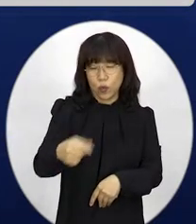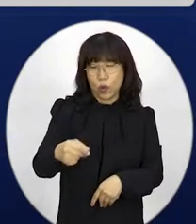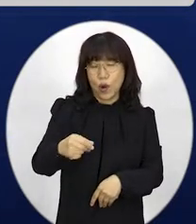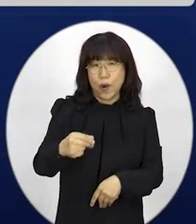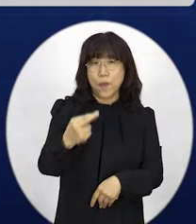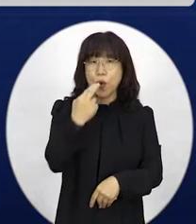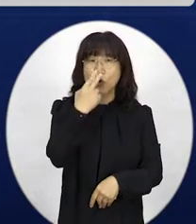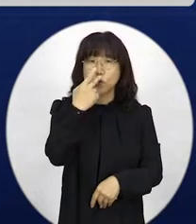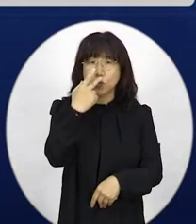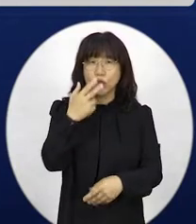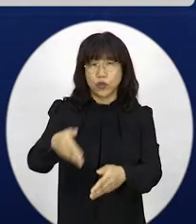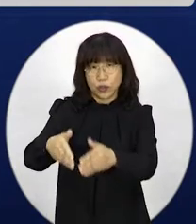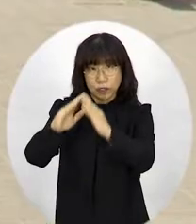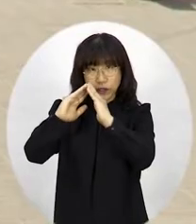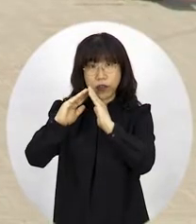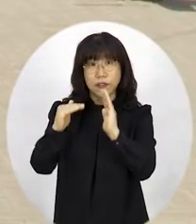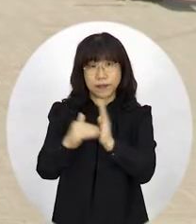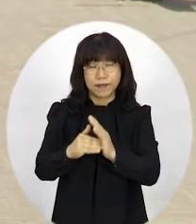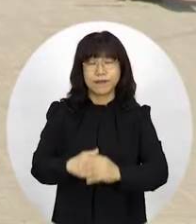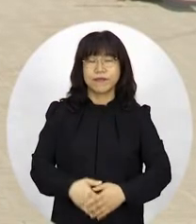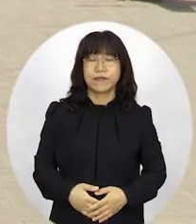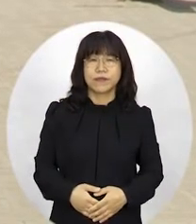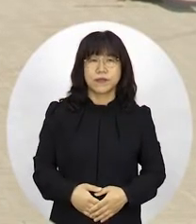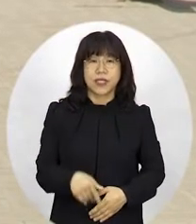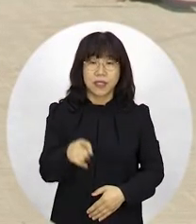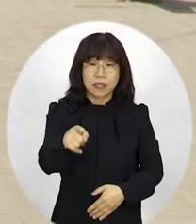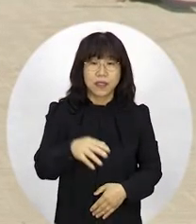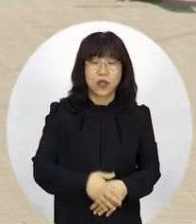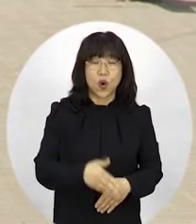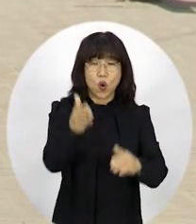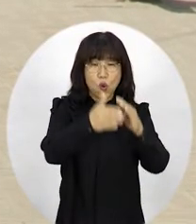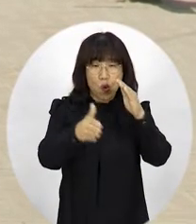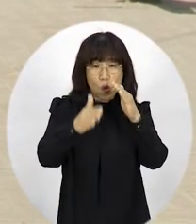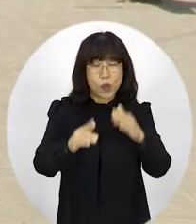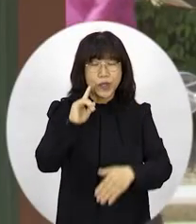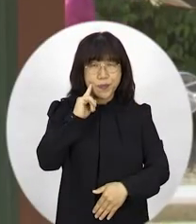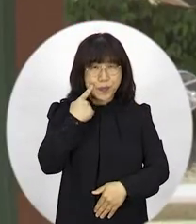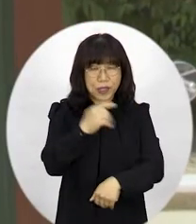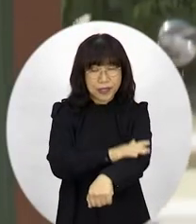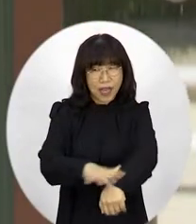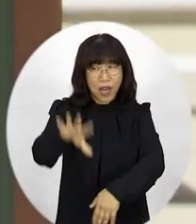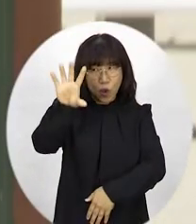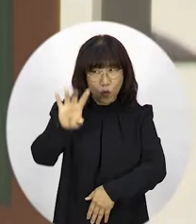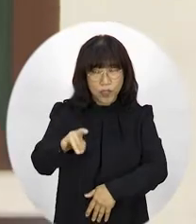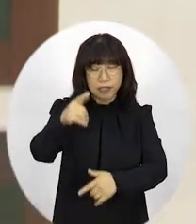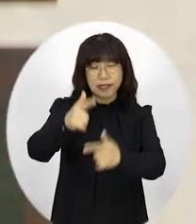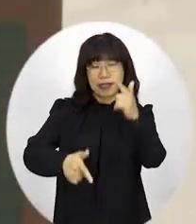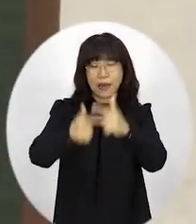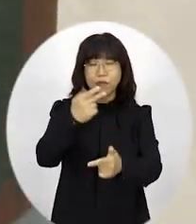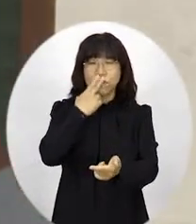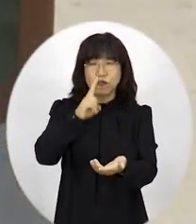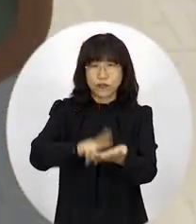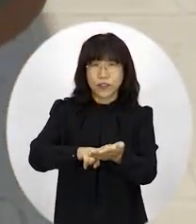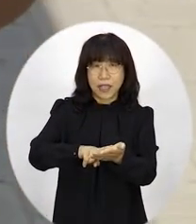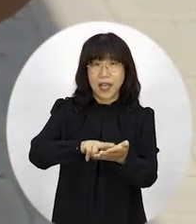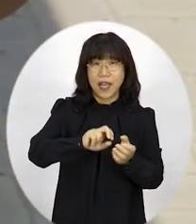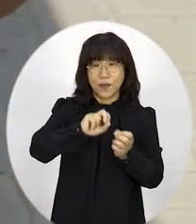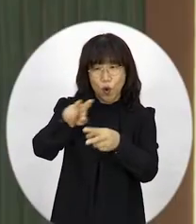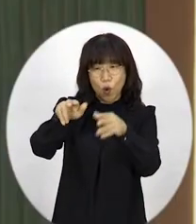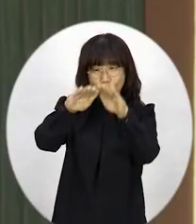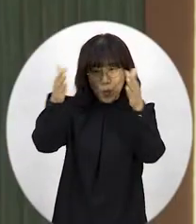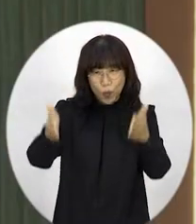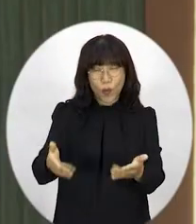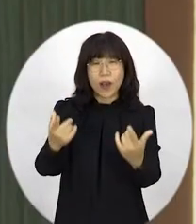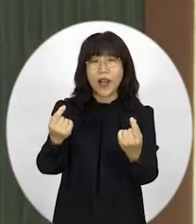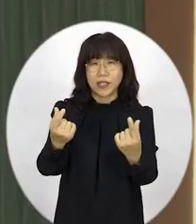봉투함을 설치했습니다. 설치된 배변 봉투함은 공원과 잘 어울리는 목재 우체통 모양으로 내부에